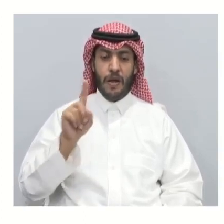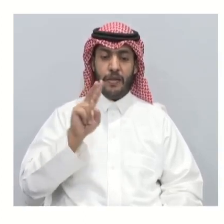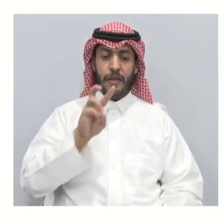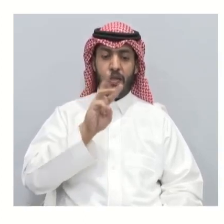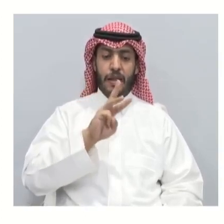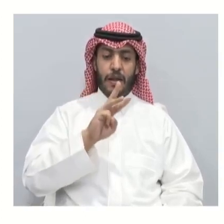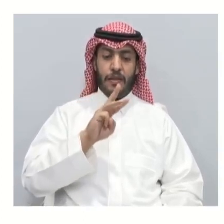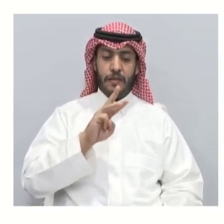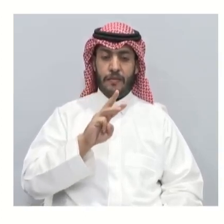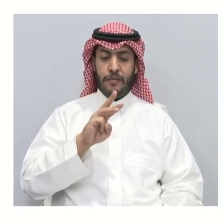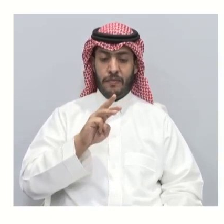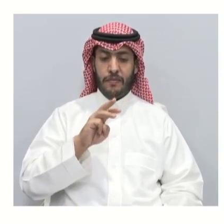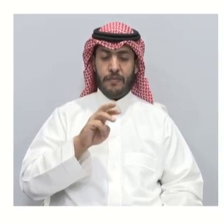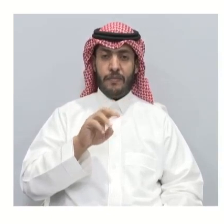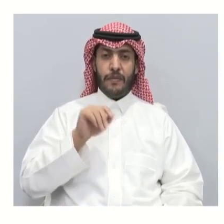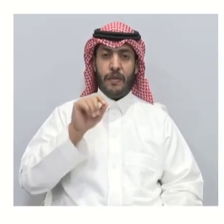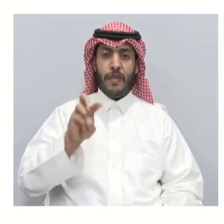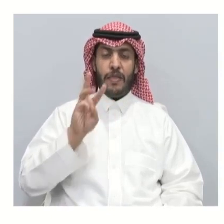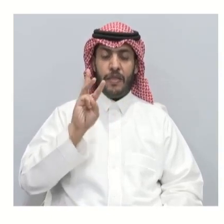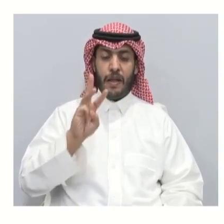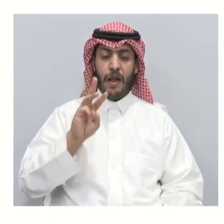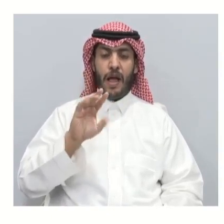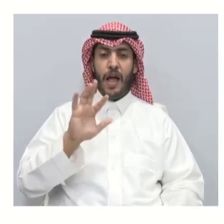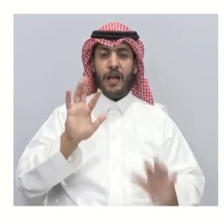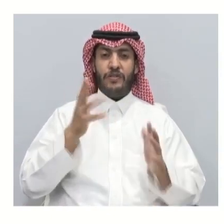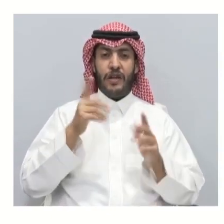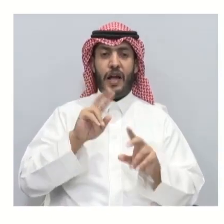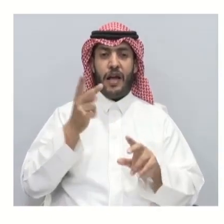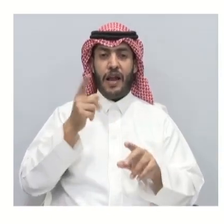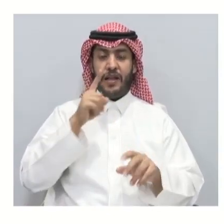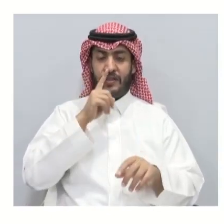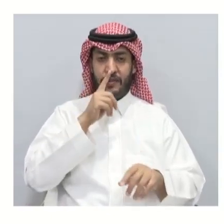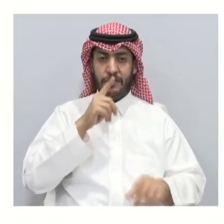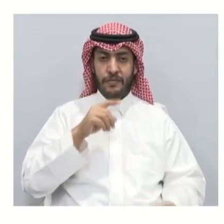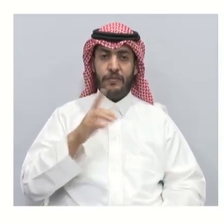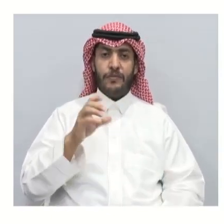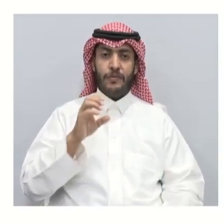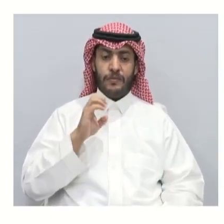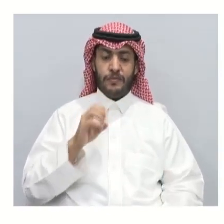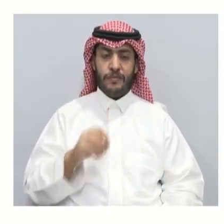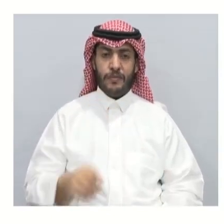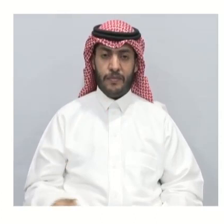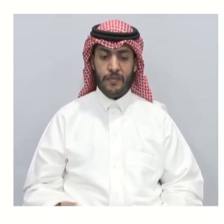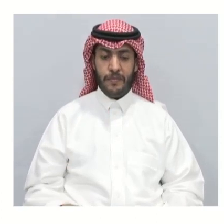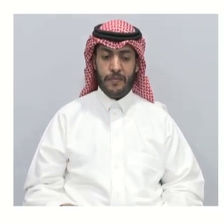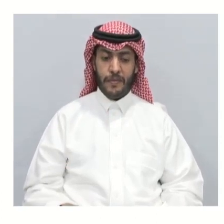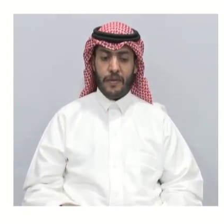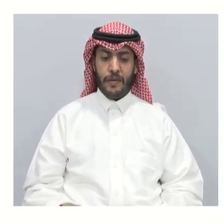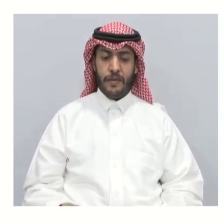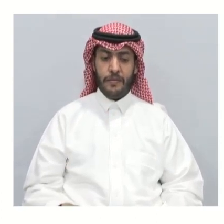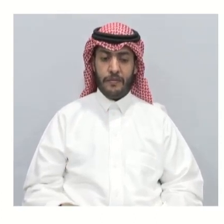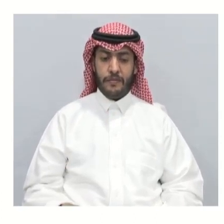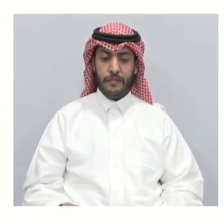ثلاثه اذا لدينا ثلاثه اشياء غير صفراء هاي مبدعين اذا اجي اكتب هنا